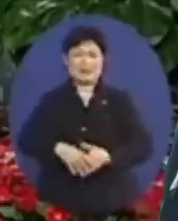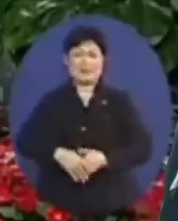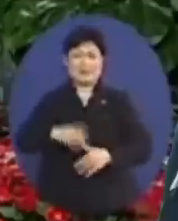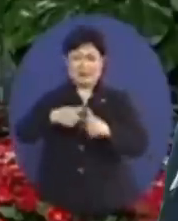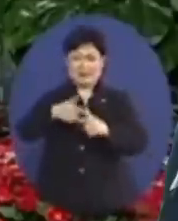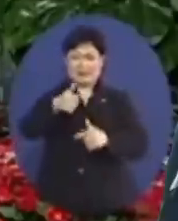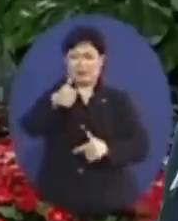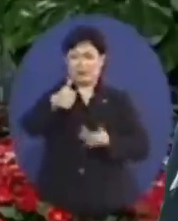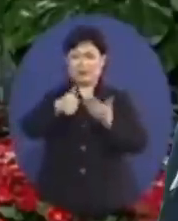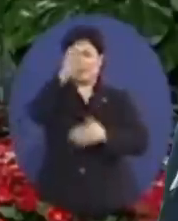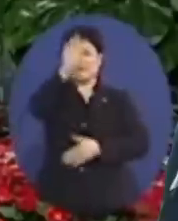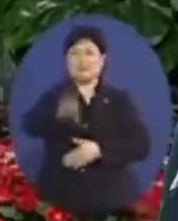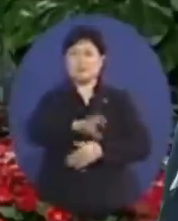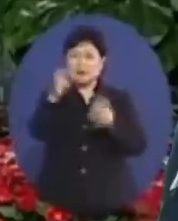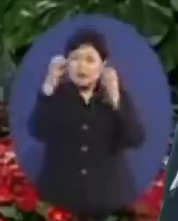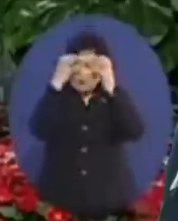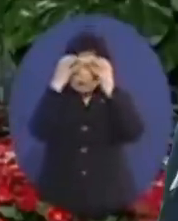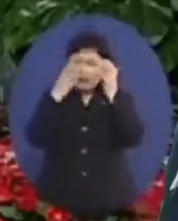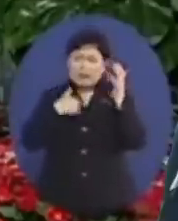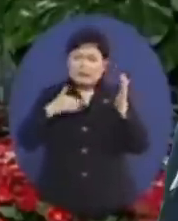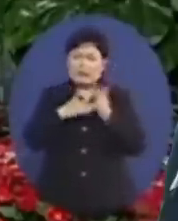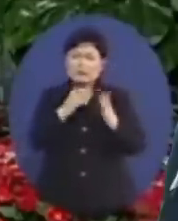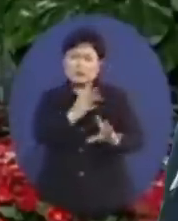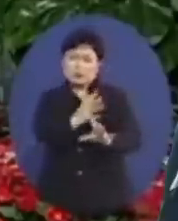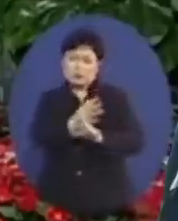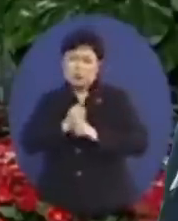예수님의 십자가에 고난당한 총체적인